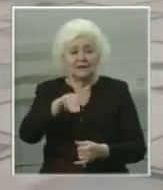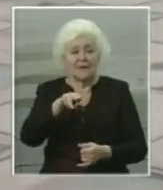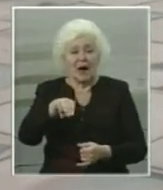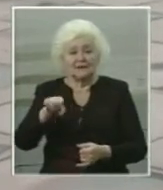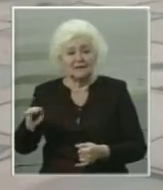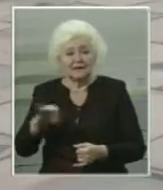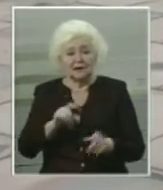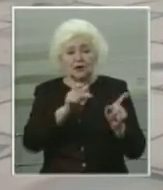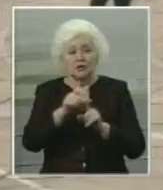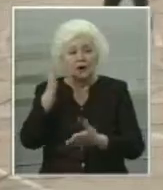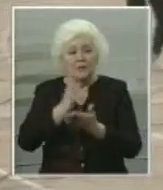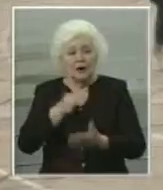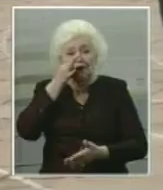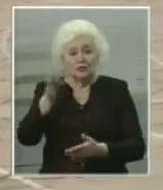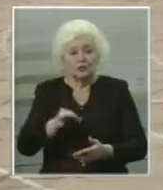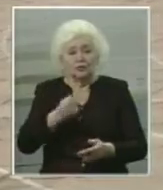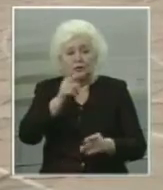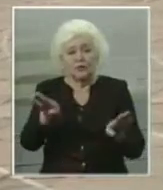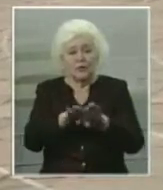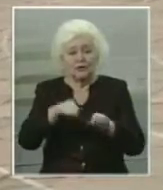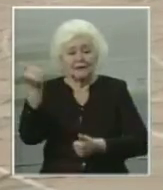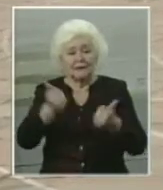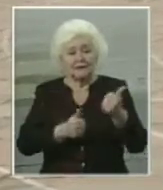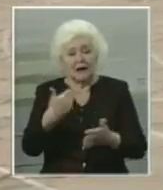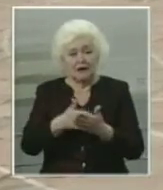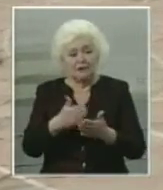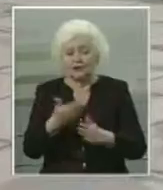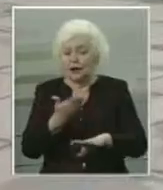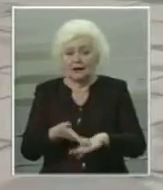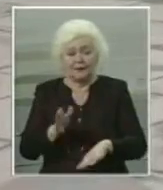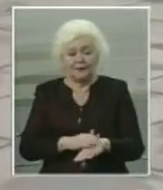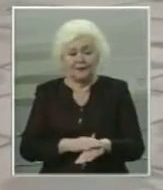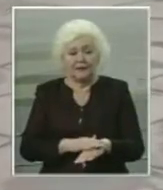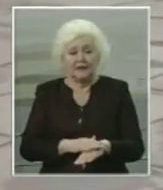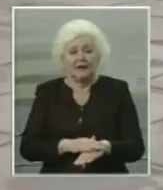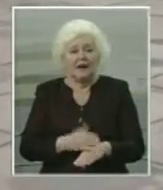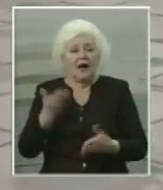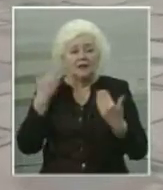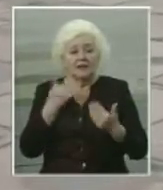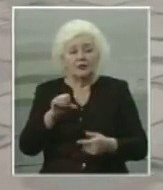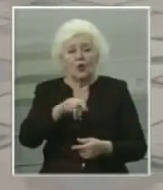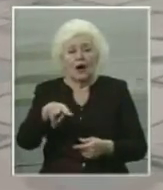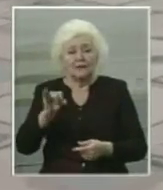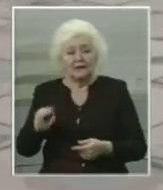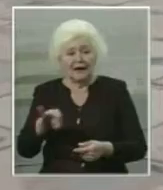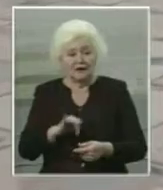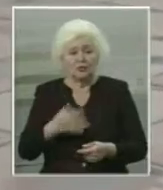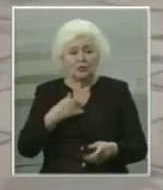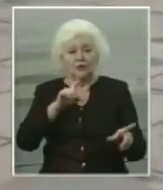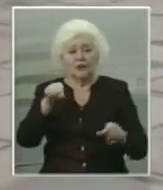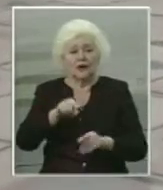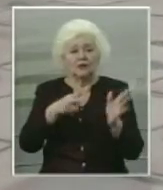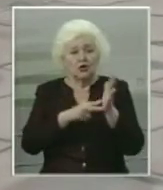за її словами, має досвід участі у подібних змаганнях і вважає їх нелегкими. На легку атлетику їздю із 7 класу